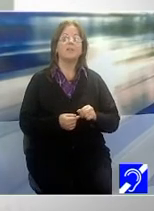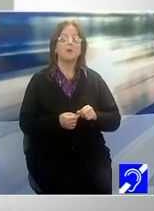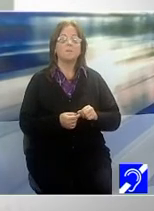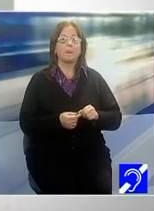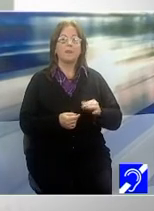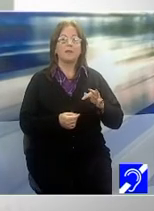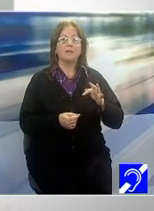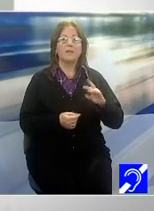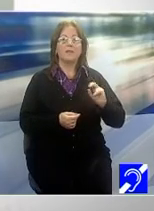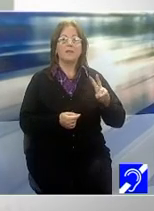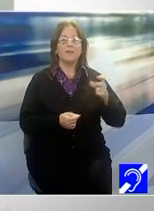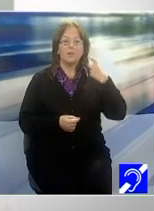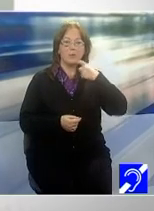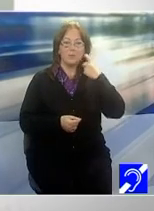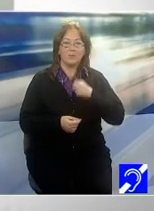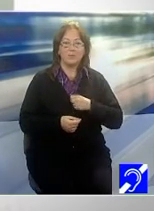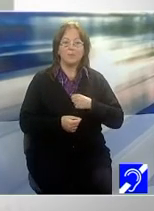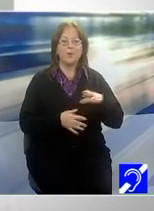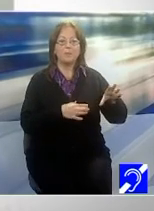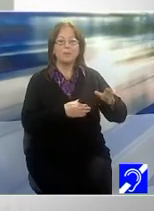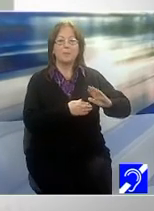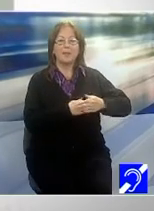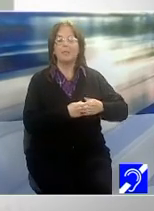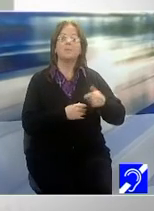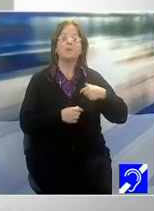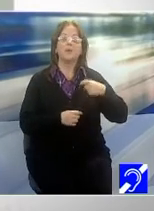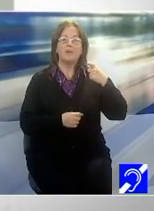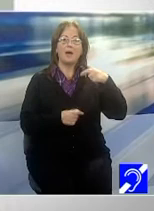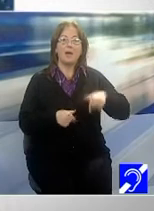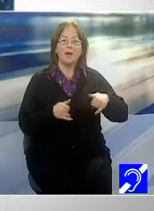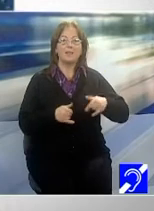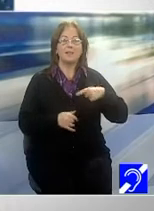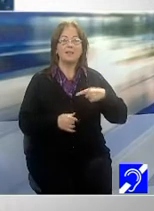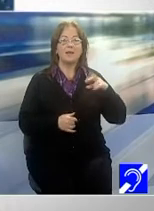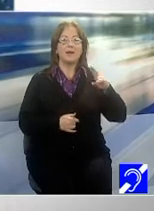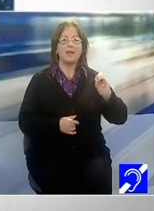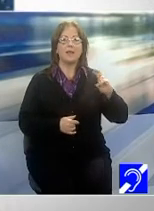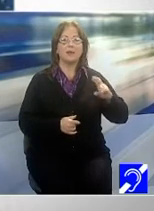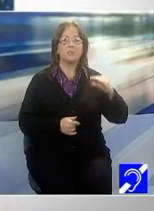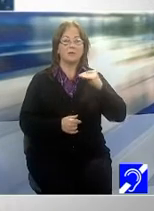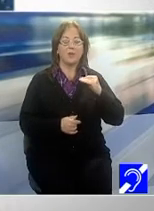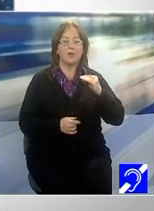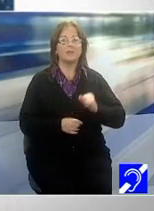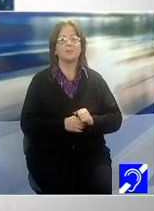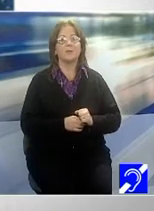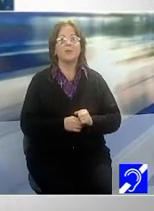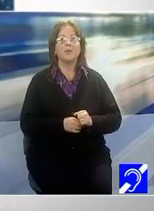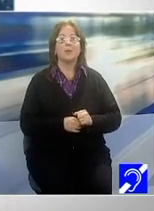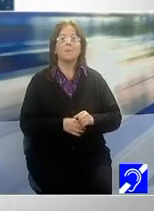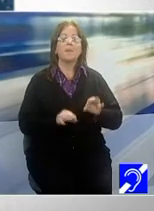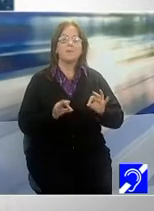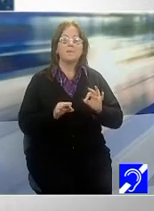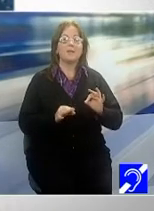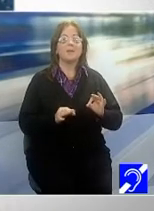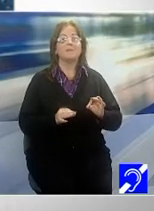Partenerul meu de dialog este astăzi Remus Florescu, jurnalist la Cotidianul Adevărul. Bună ziua, Remus, bine ai venit! Bună ziua și bine v-am regăsit!